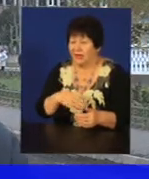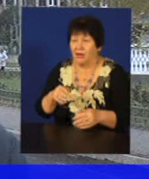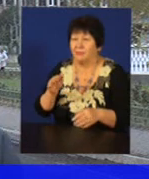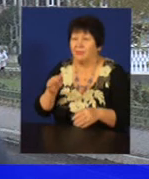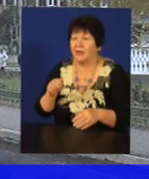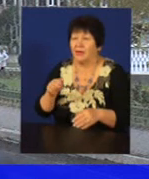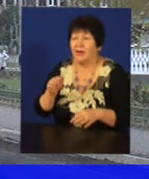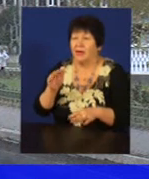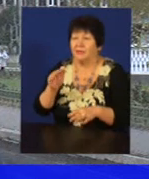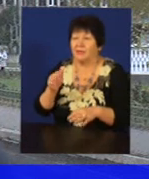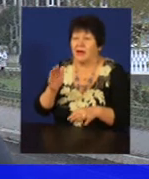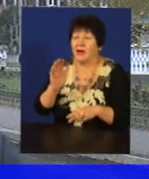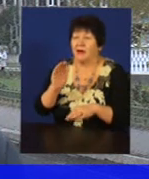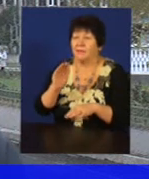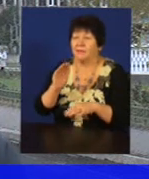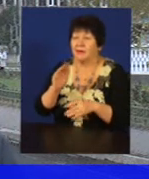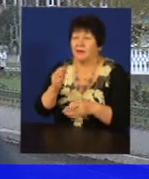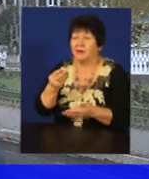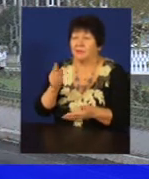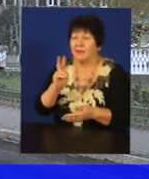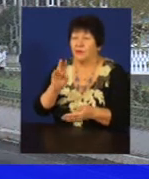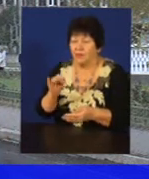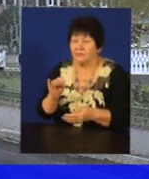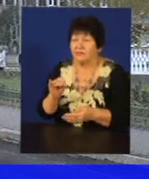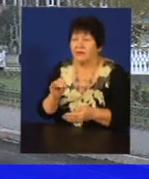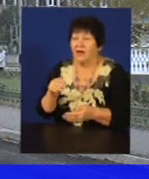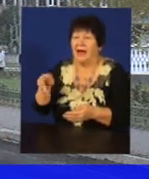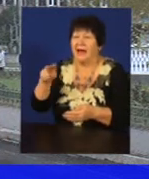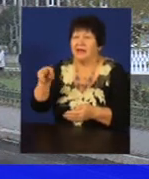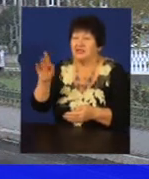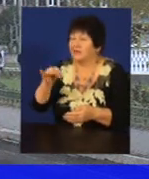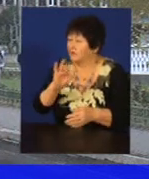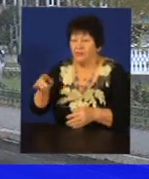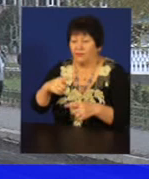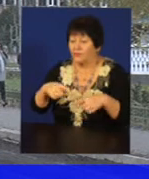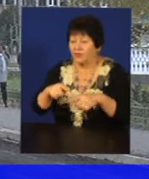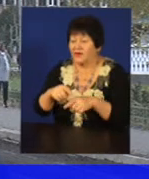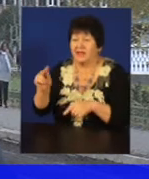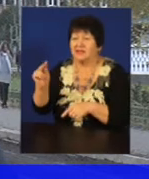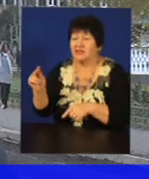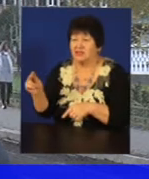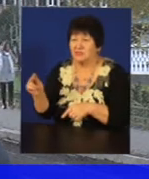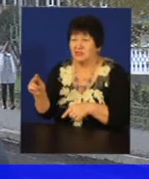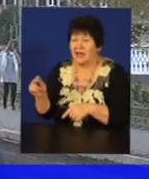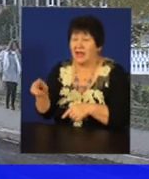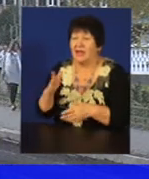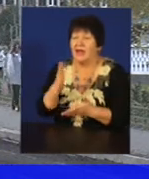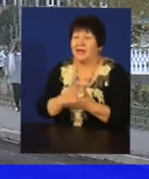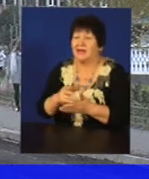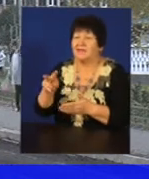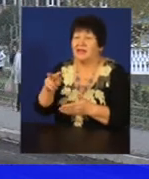contul primăriei. Licitația nu a fost organizată de către primăria Cimișlia. Este